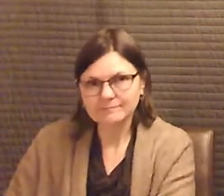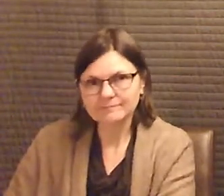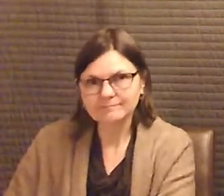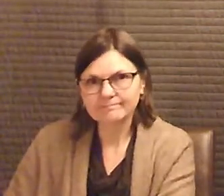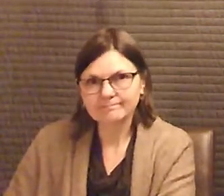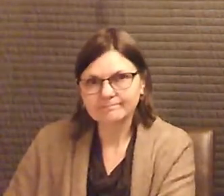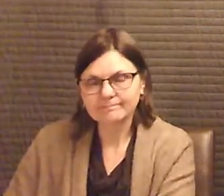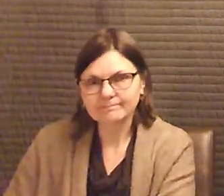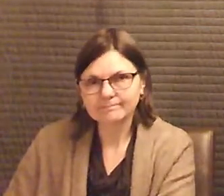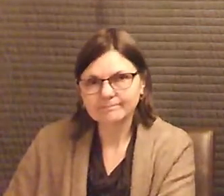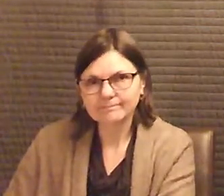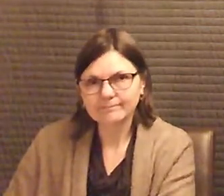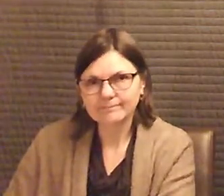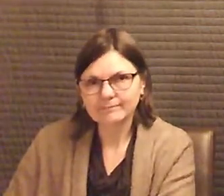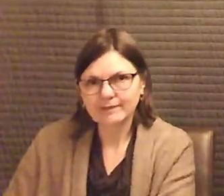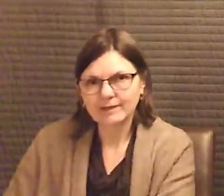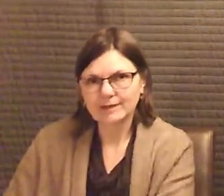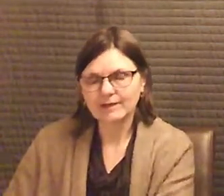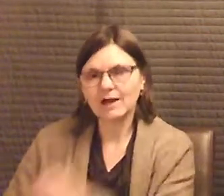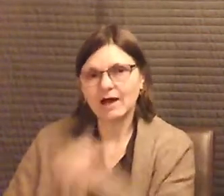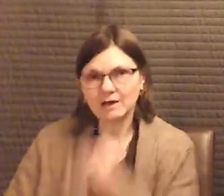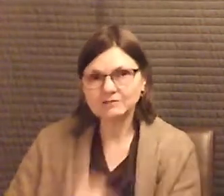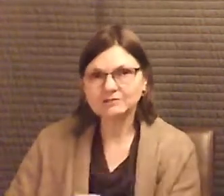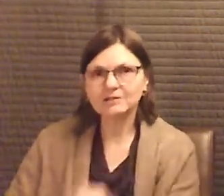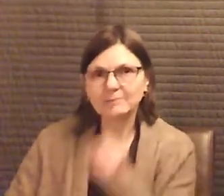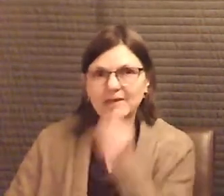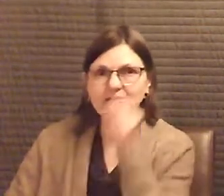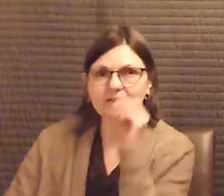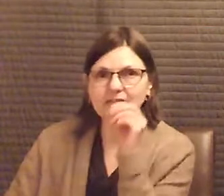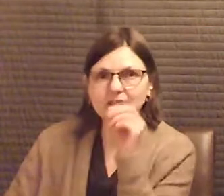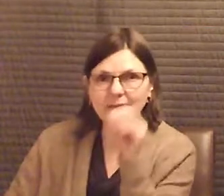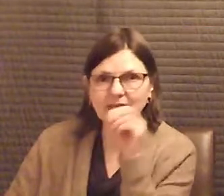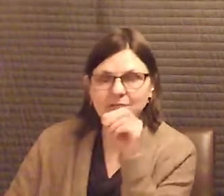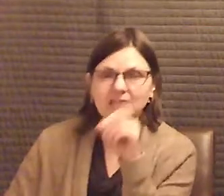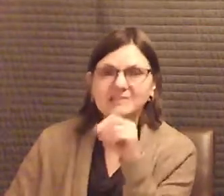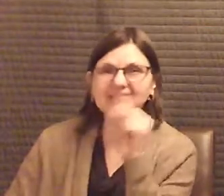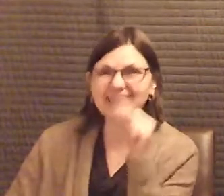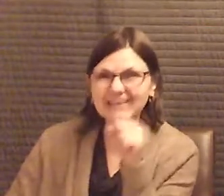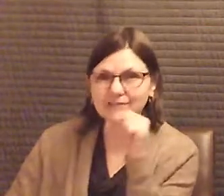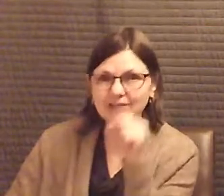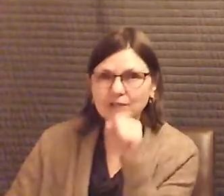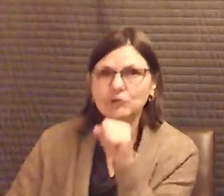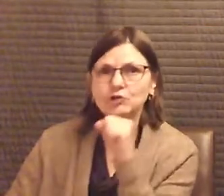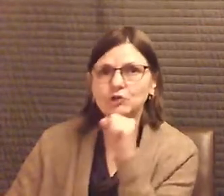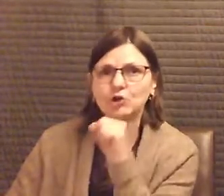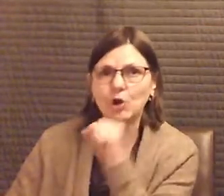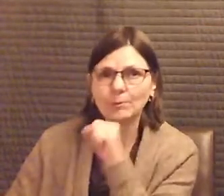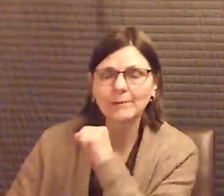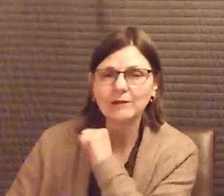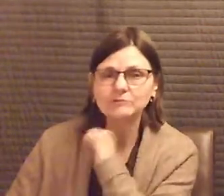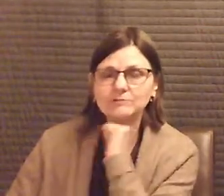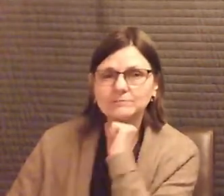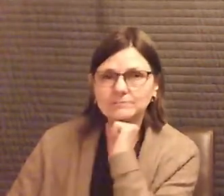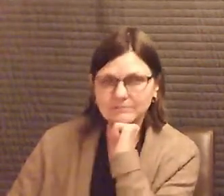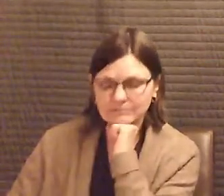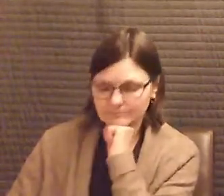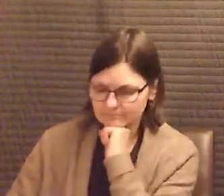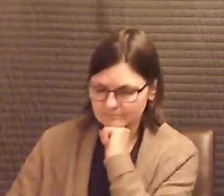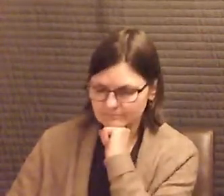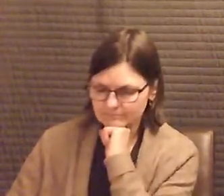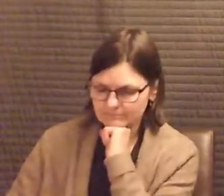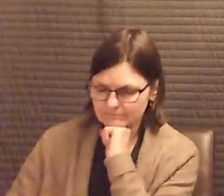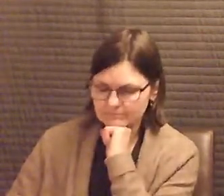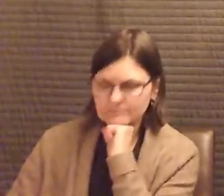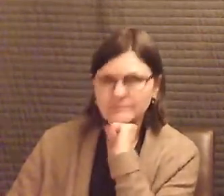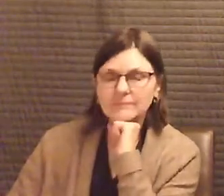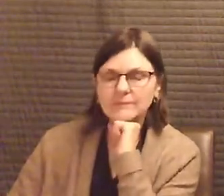to be built up stroom billen wil haas een gemeente van je de gemeente van jezus sterk wil worden kunnen opgebouwd wie was